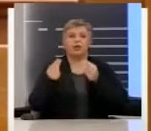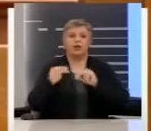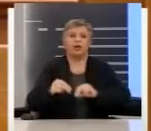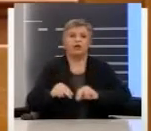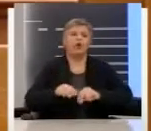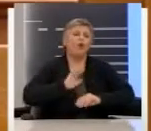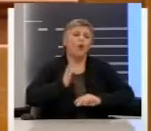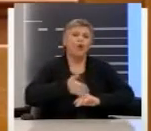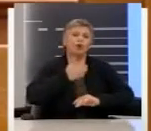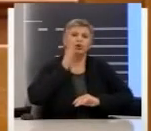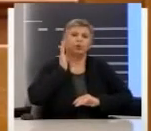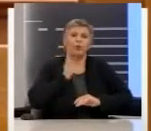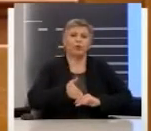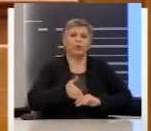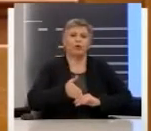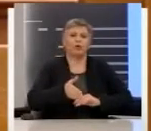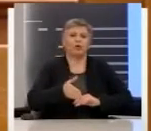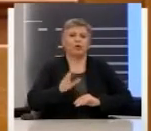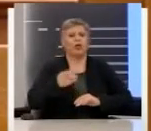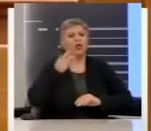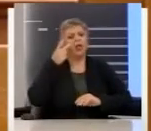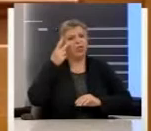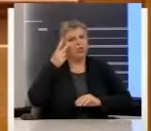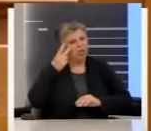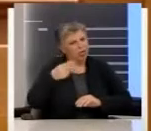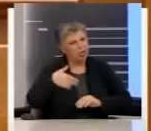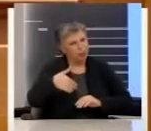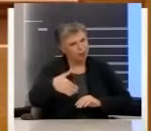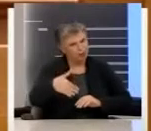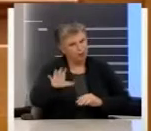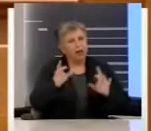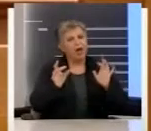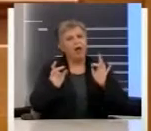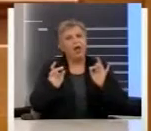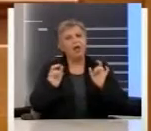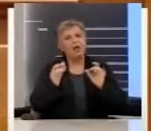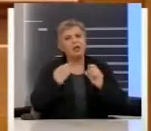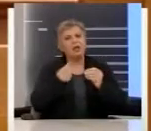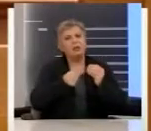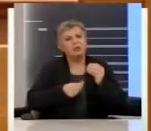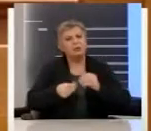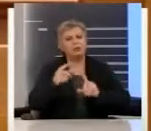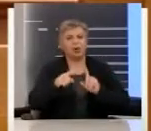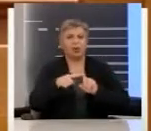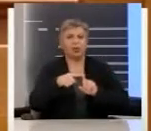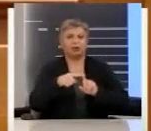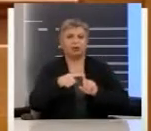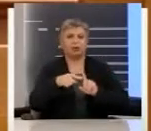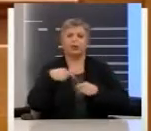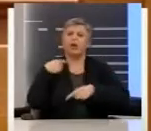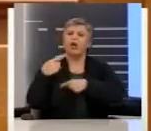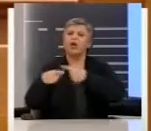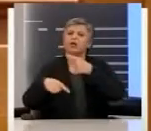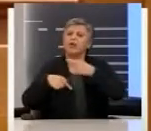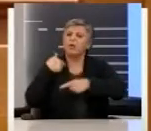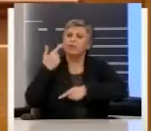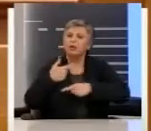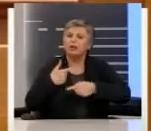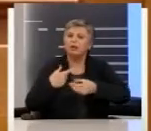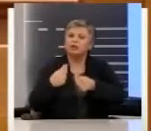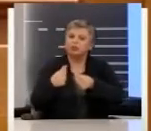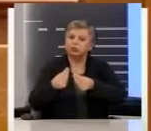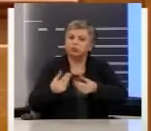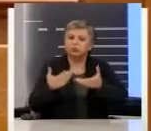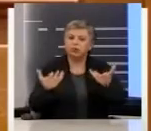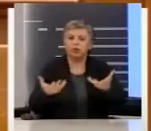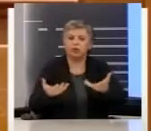μπορεί. Στη συνέχεια θα δούμε και καλύτερες ρυθμίσεις και η εμπειρία θα δείξει και πολλά, να